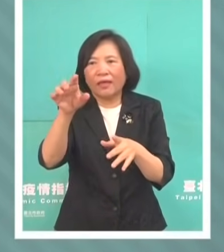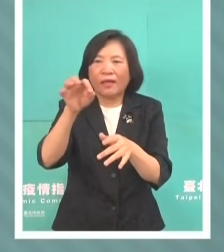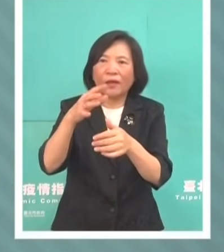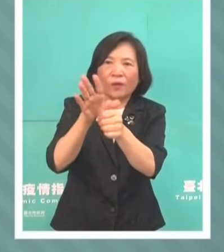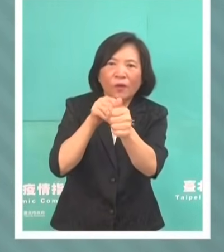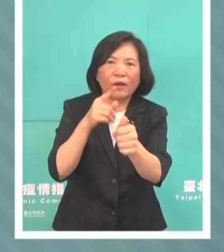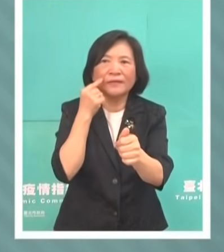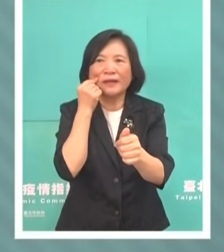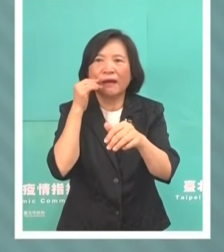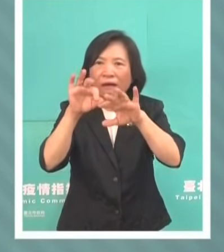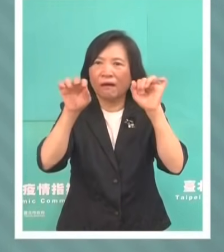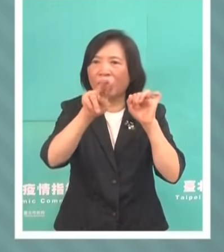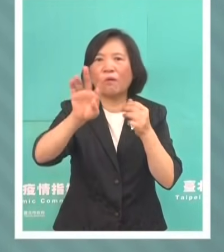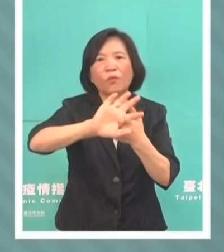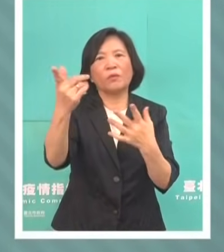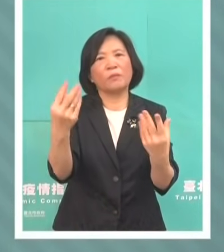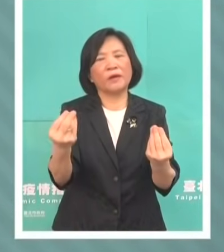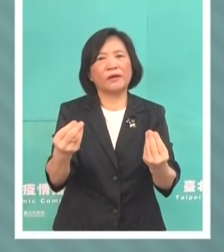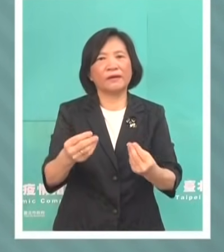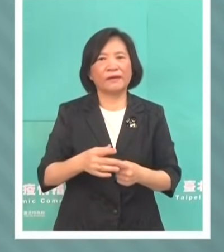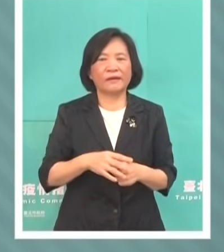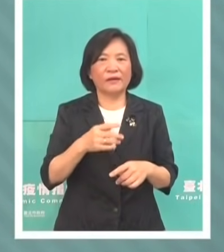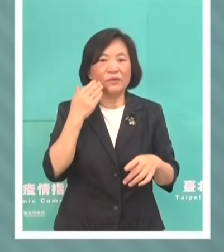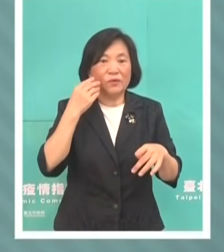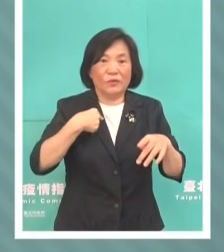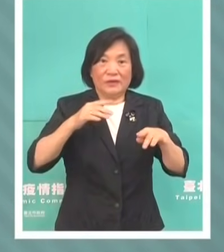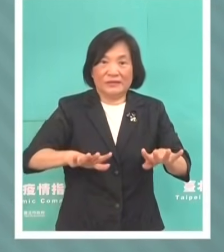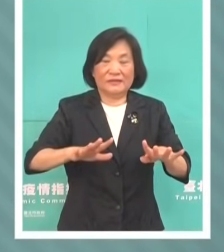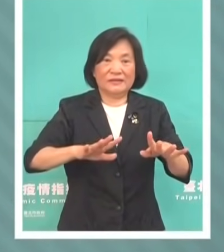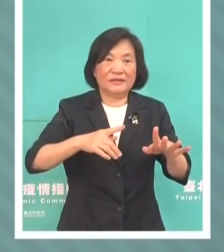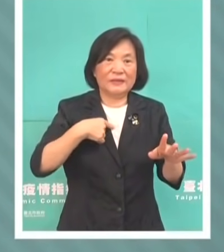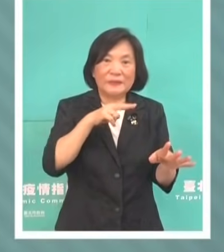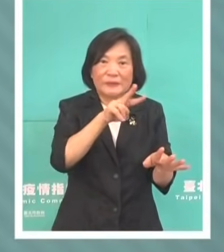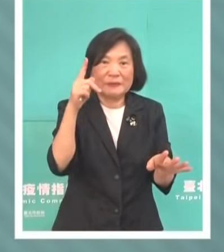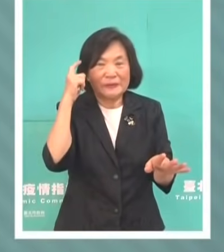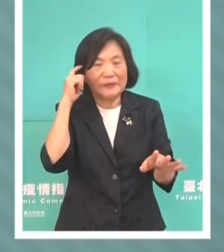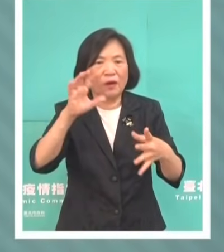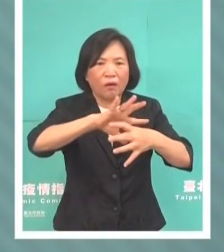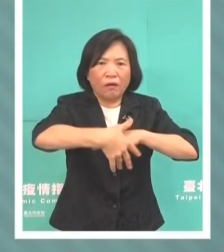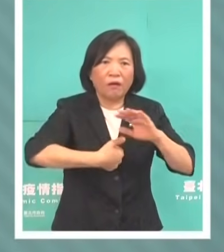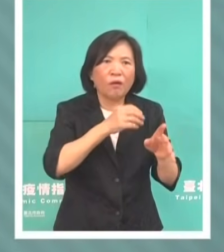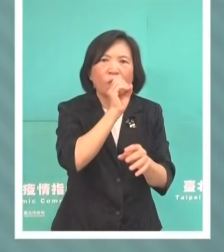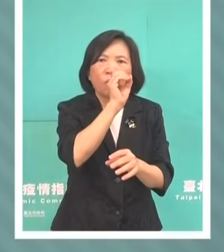当你要做一件事情是全世界都没有范例可以参考的时候，